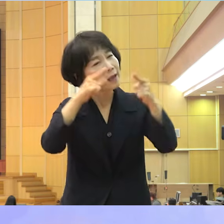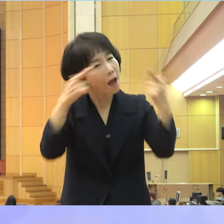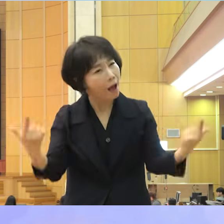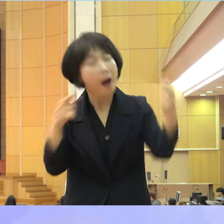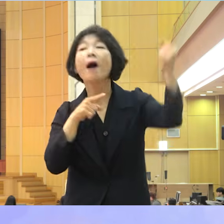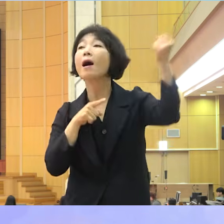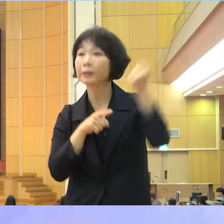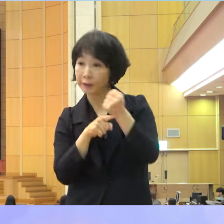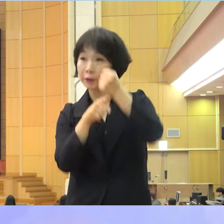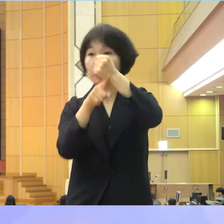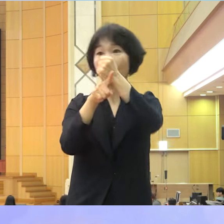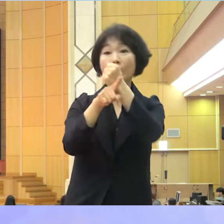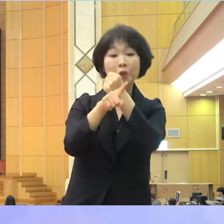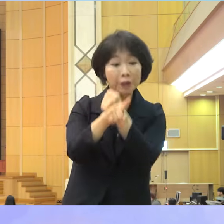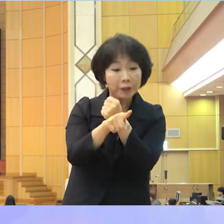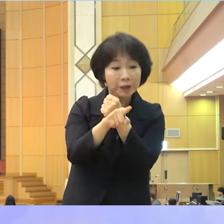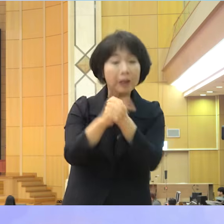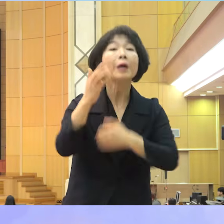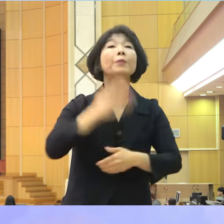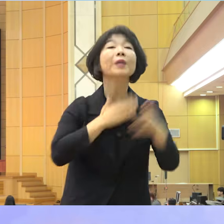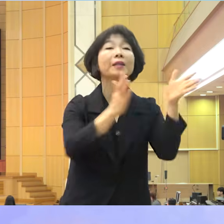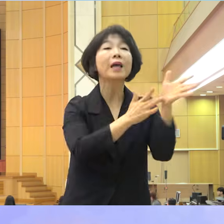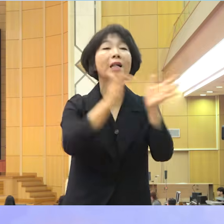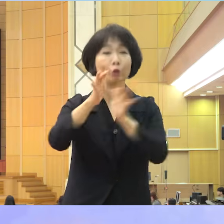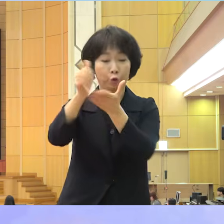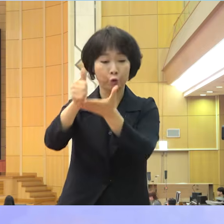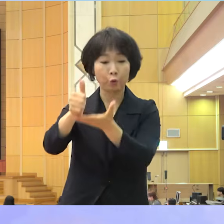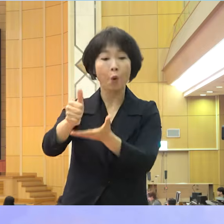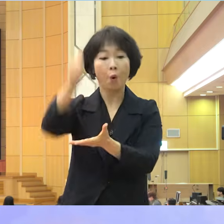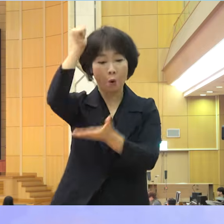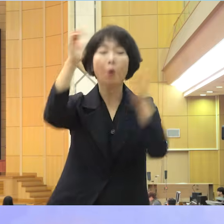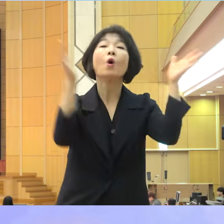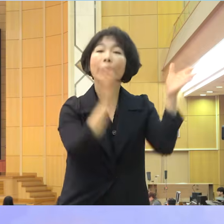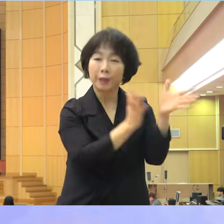부럽지 않는 것은 난